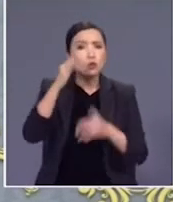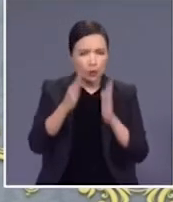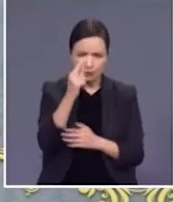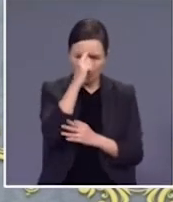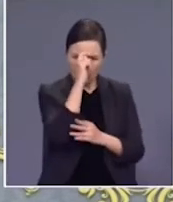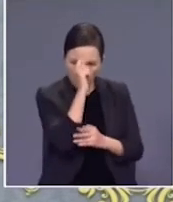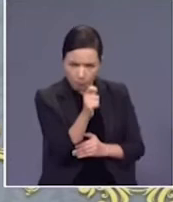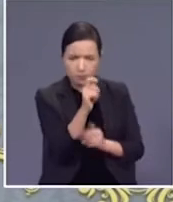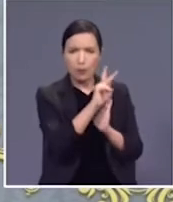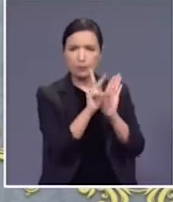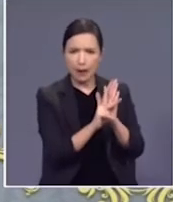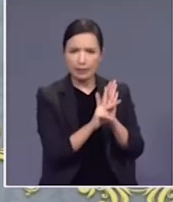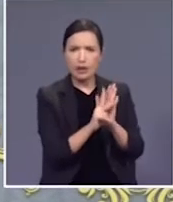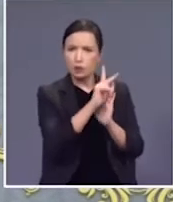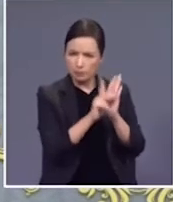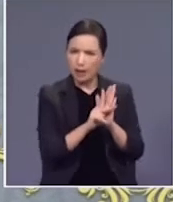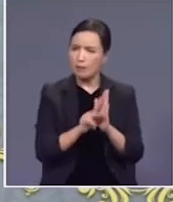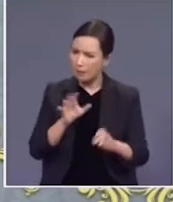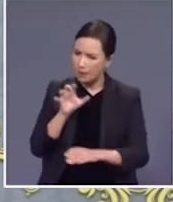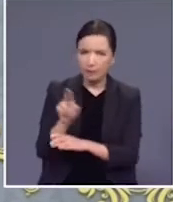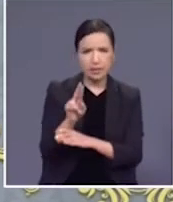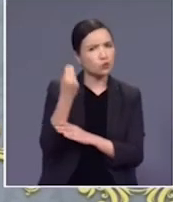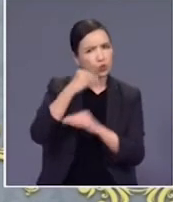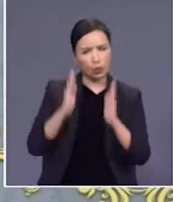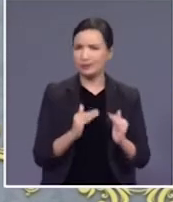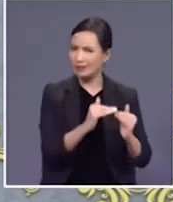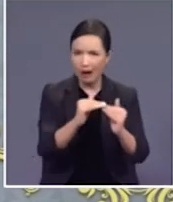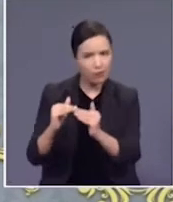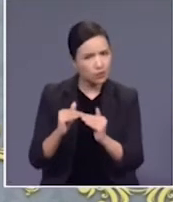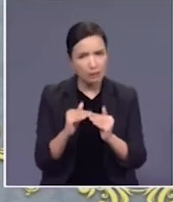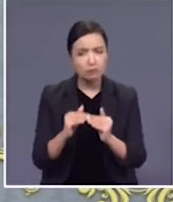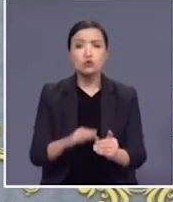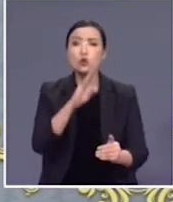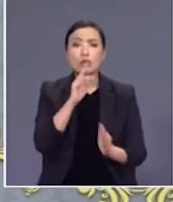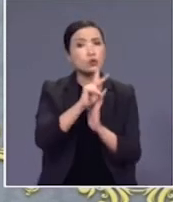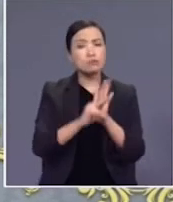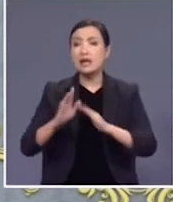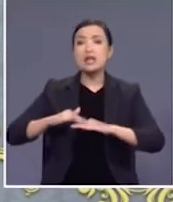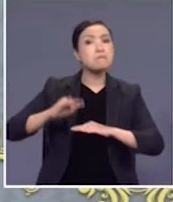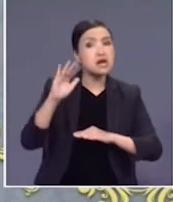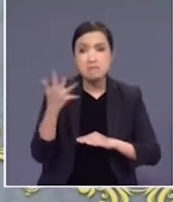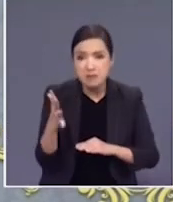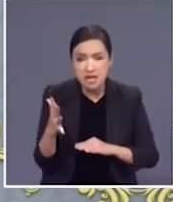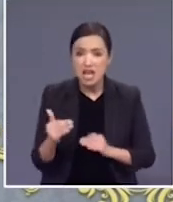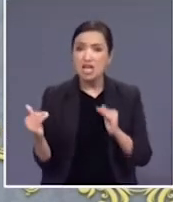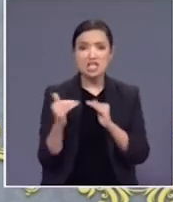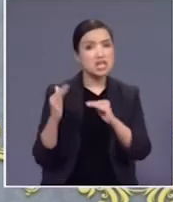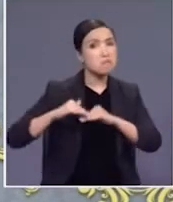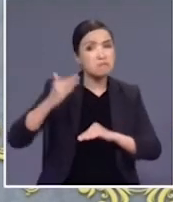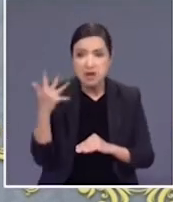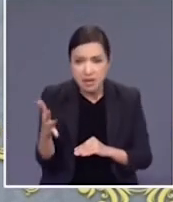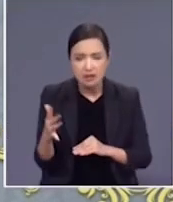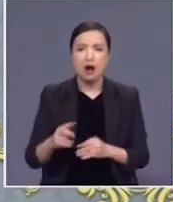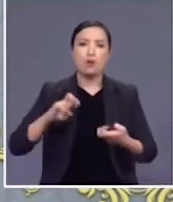นะครับการบังคับใช้กฎหมายอย่างเท่าเทียมเป็นธรรมเพราะว่าถ้าไม่มีการละเมิดกฎหมายไม่มีการละเมิดสิทธิผู้อื่นมันก็จะไม่